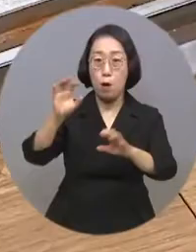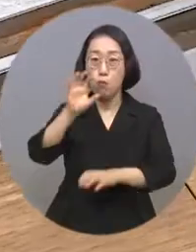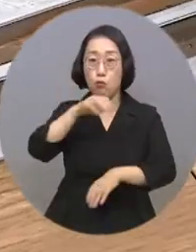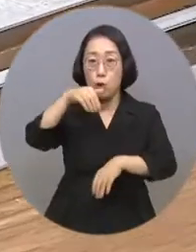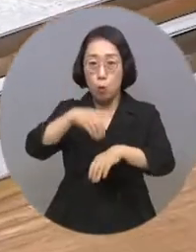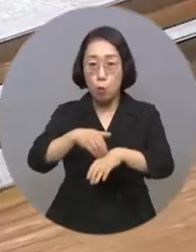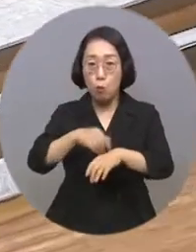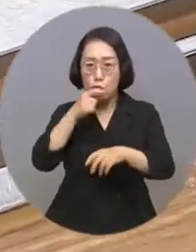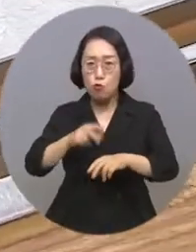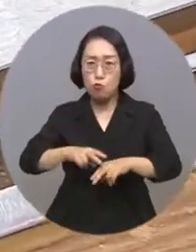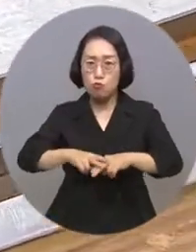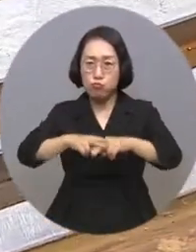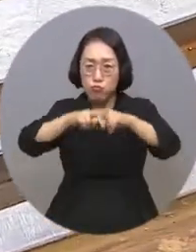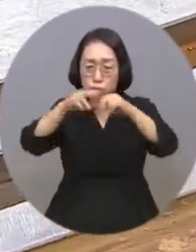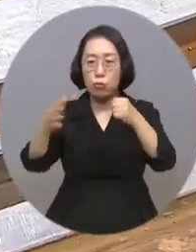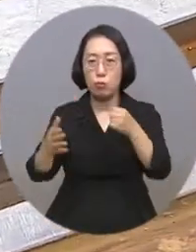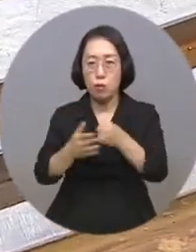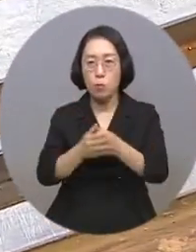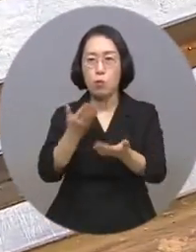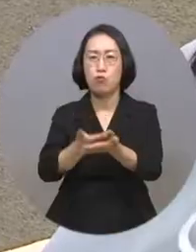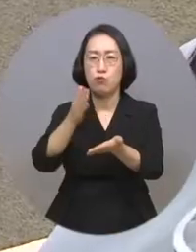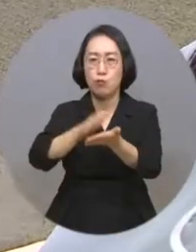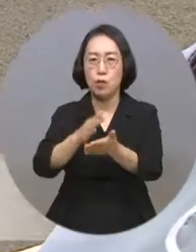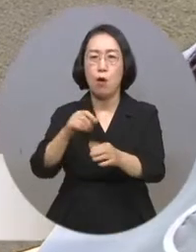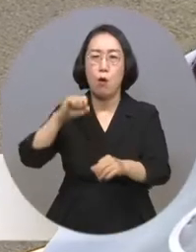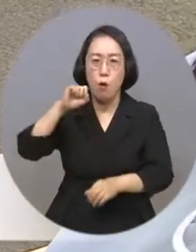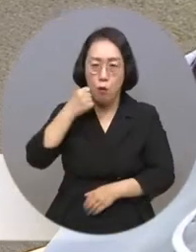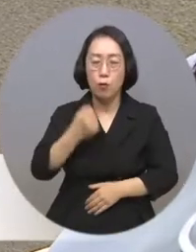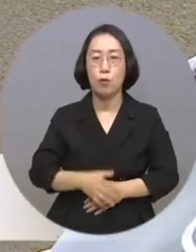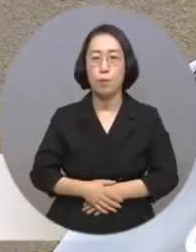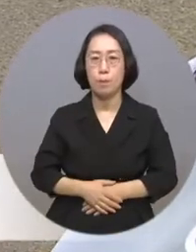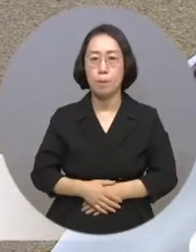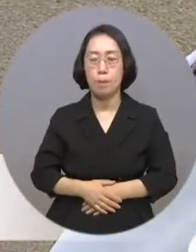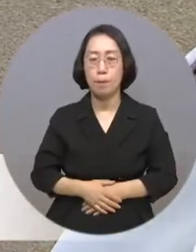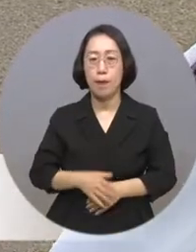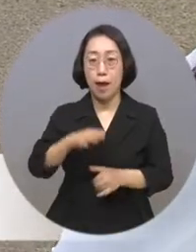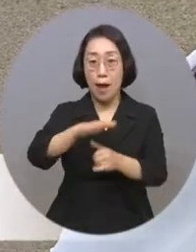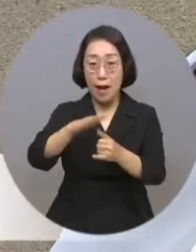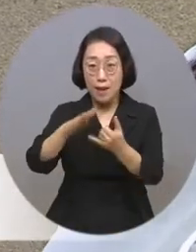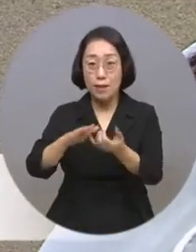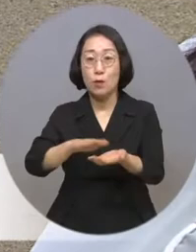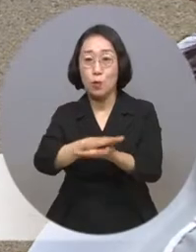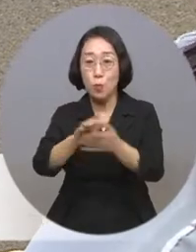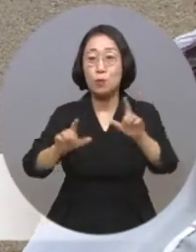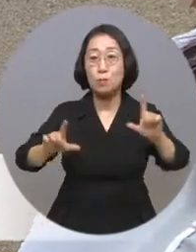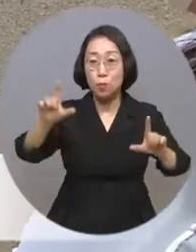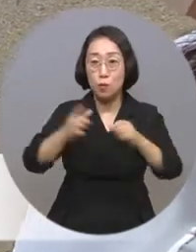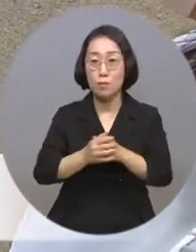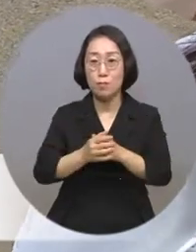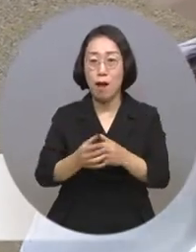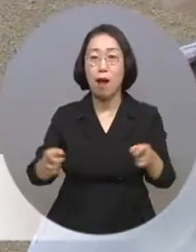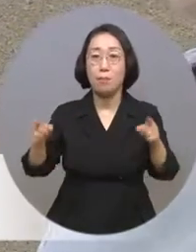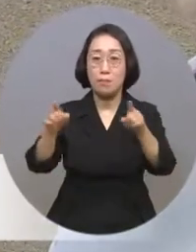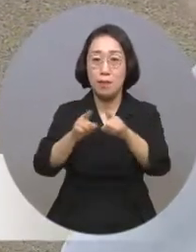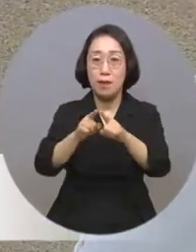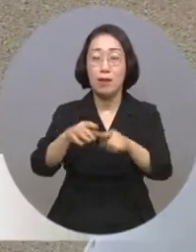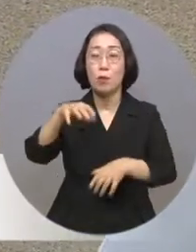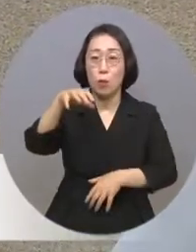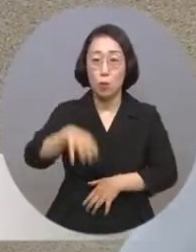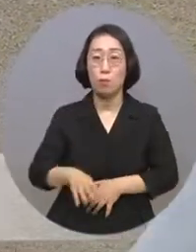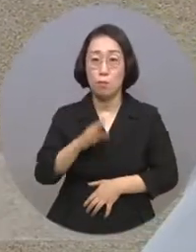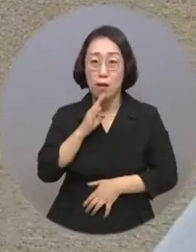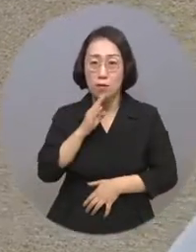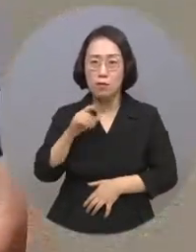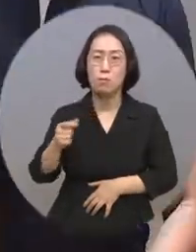겪으면서 복구에 난항을 겪고 있습니다. 재미나게 노는 모습에 저희도 아이들하고 같이 놀거든요. 그걸 지금 잘